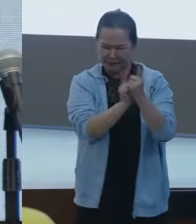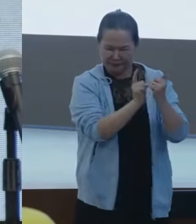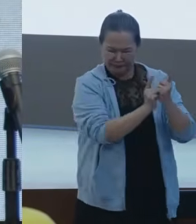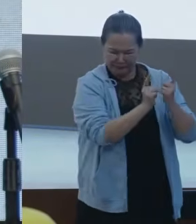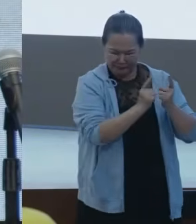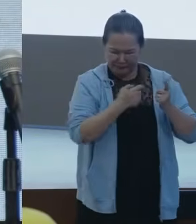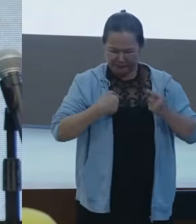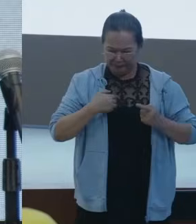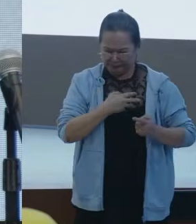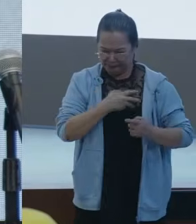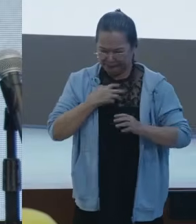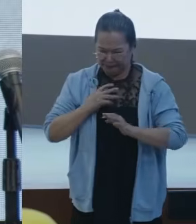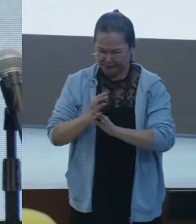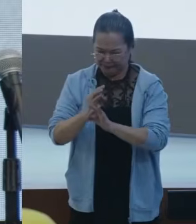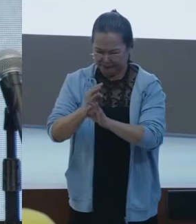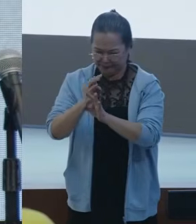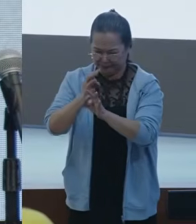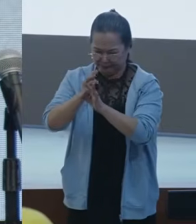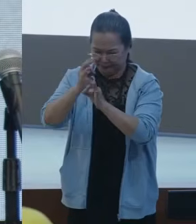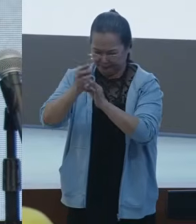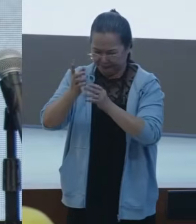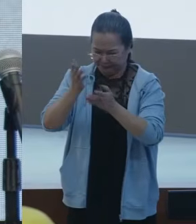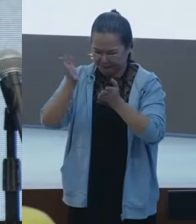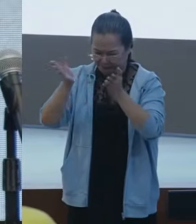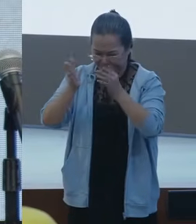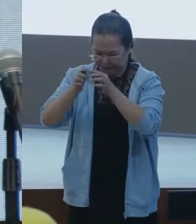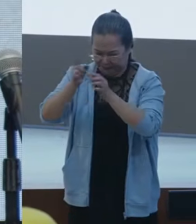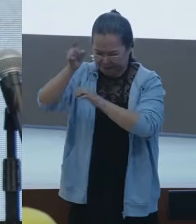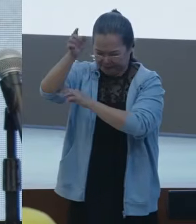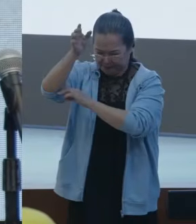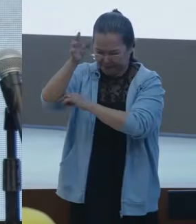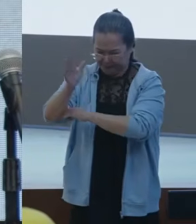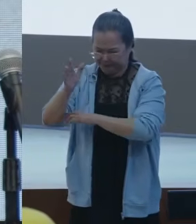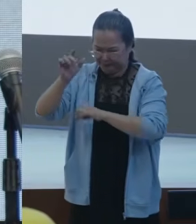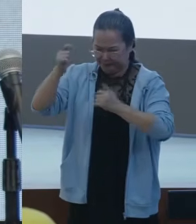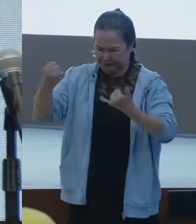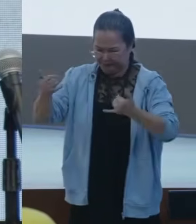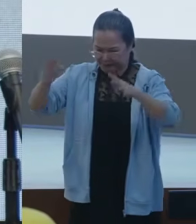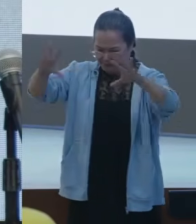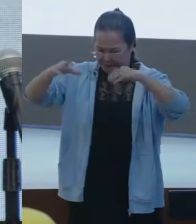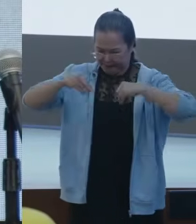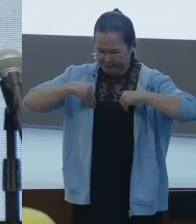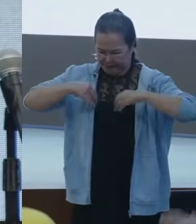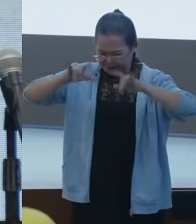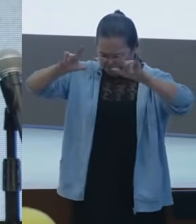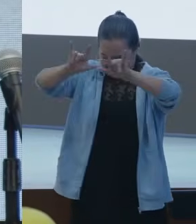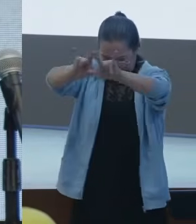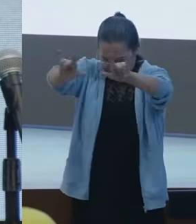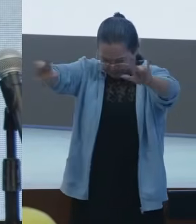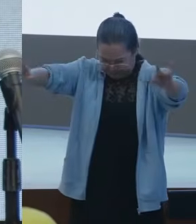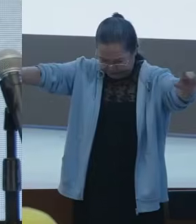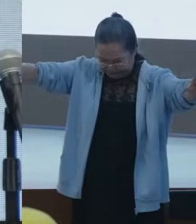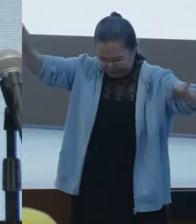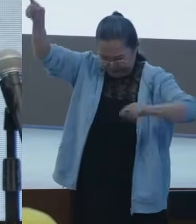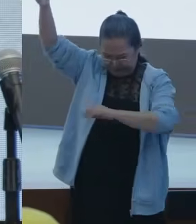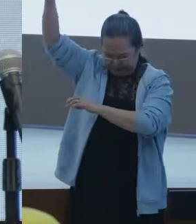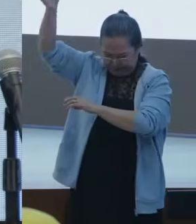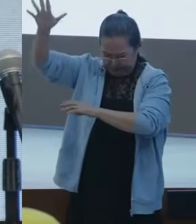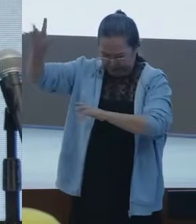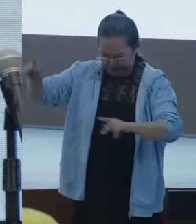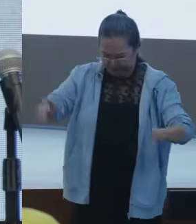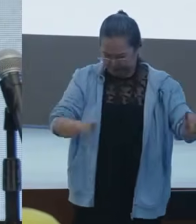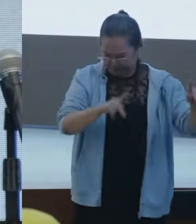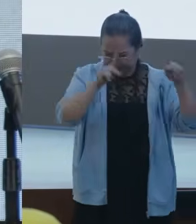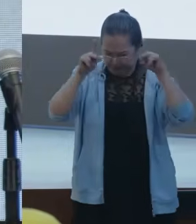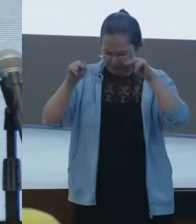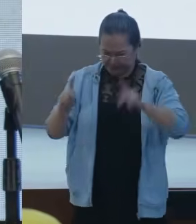maging tapat sa gawain ito. At ngayon, tanggapin niyo ang pag-ibig ng Diyos sa mga makapangyarihan sa lahat, ang